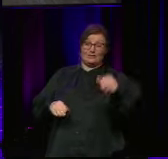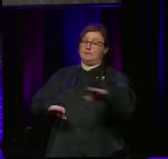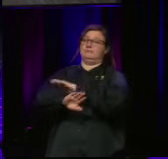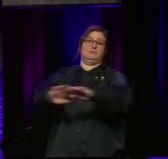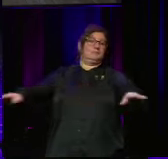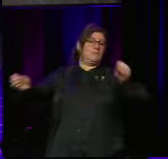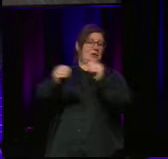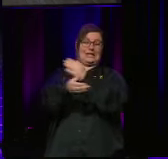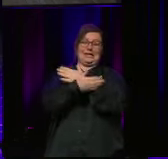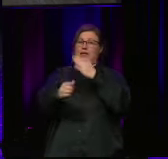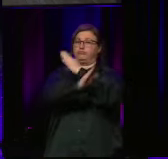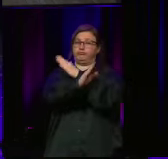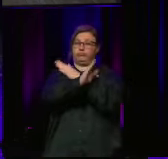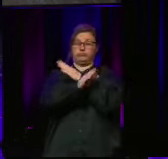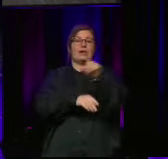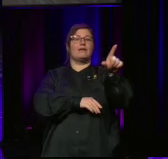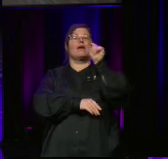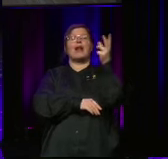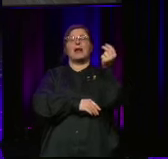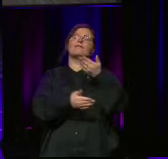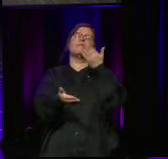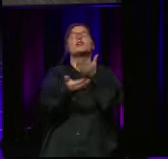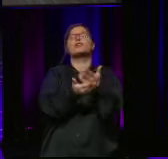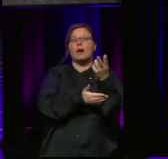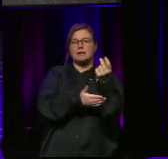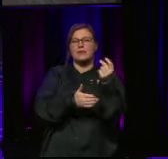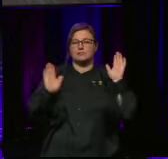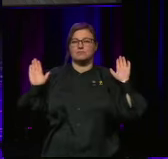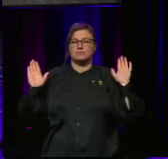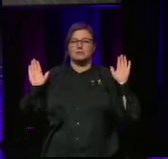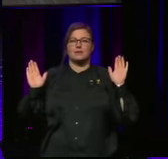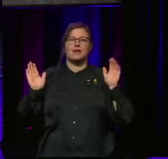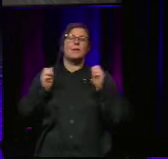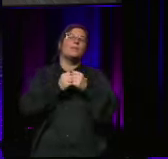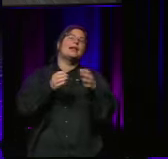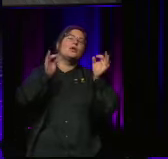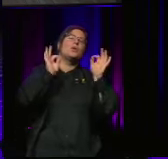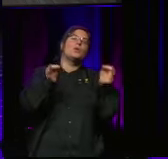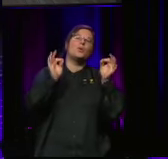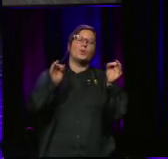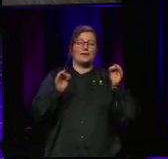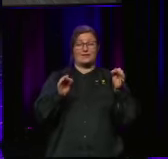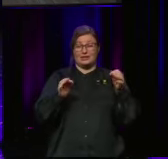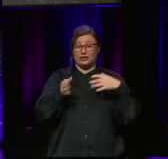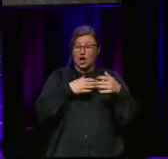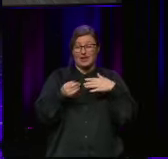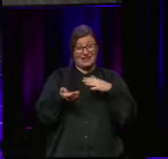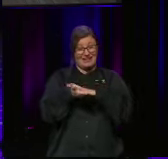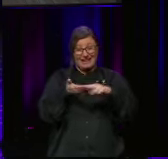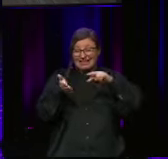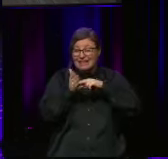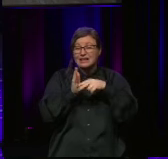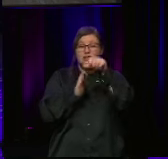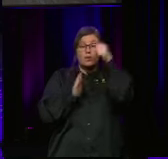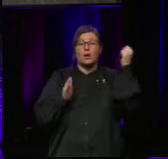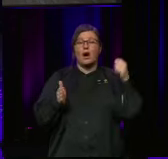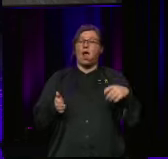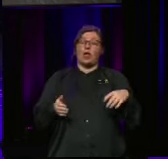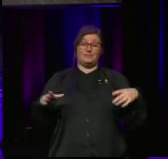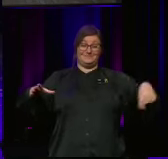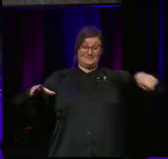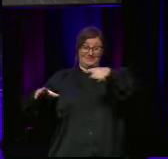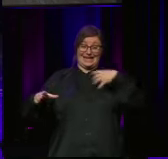får ni välja någon annan eller föreslå någon annan. Men det här är ju tekniskt svårt, för jag menar att om 20% av